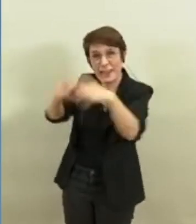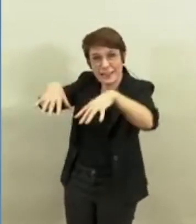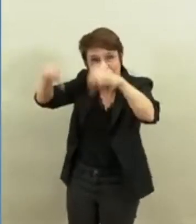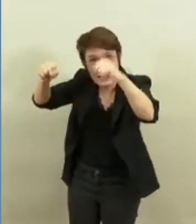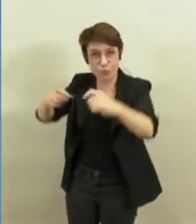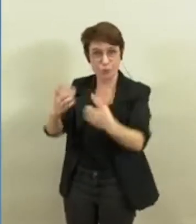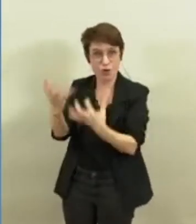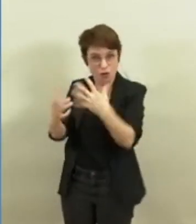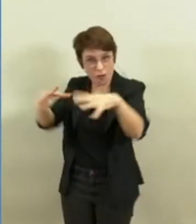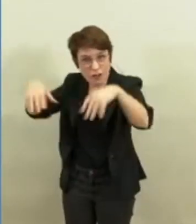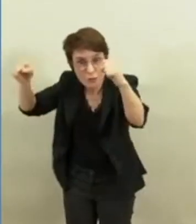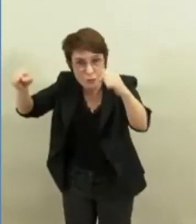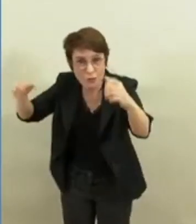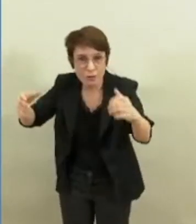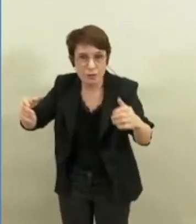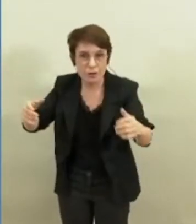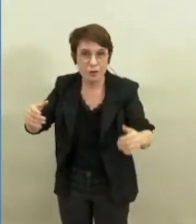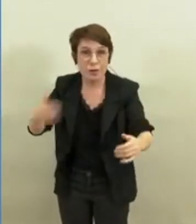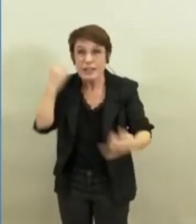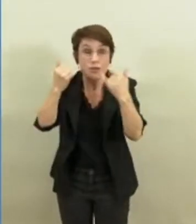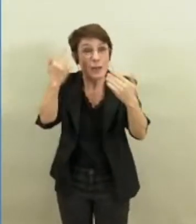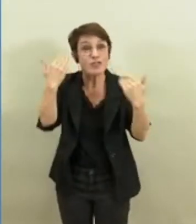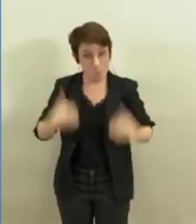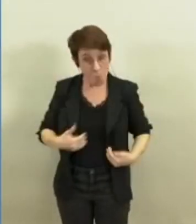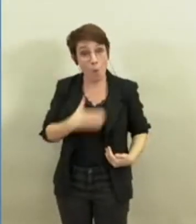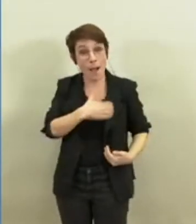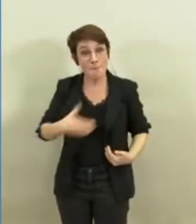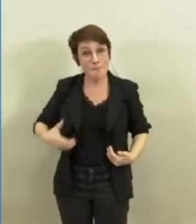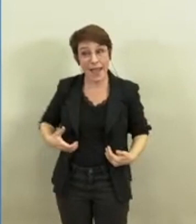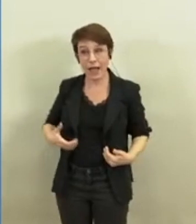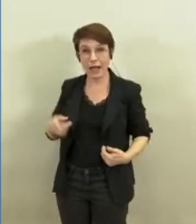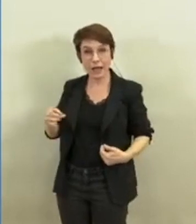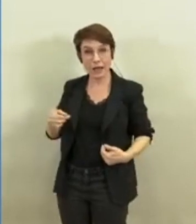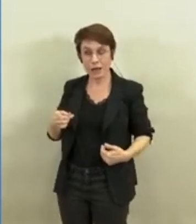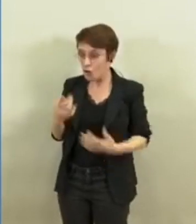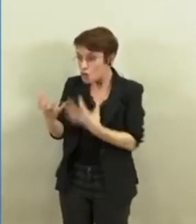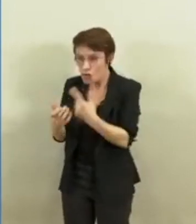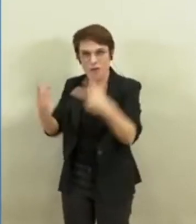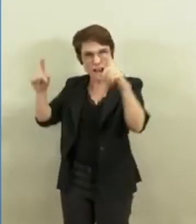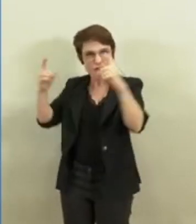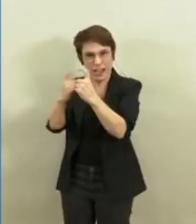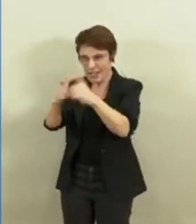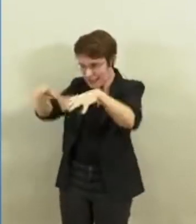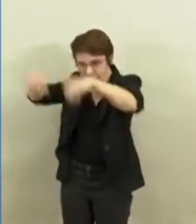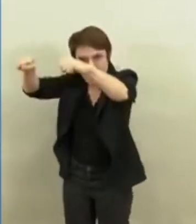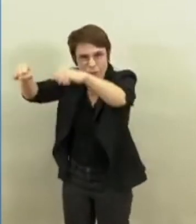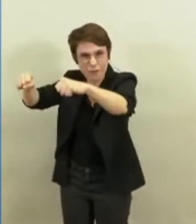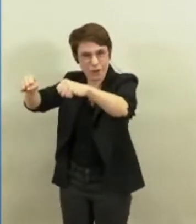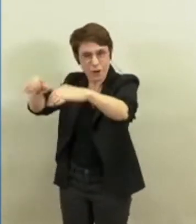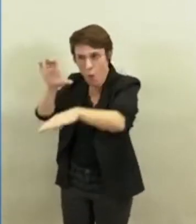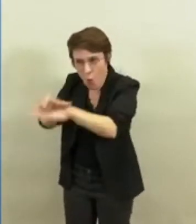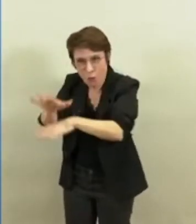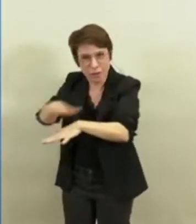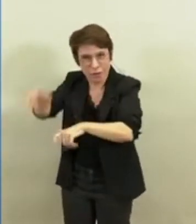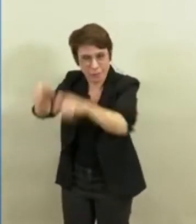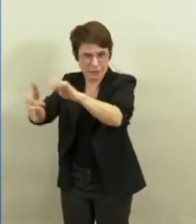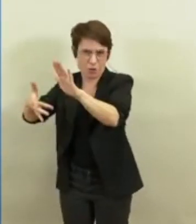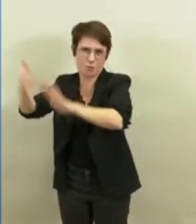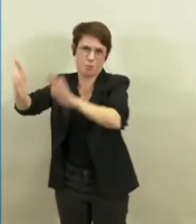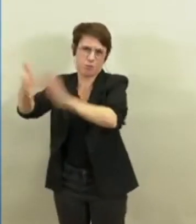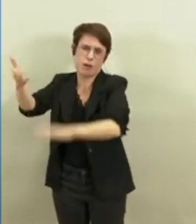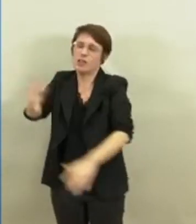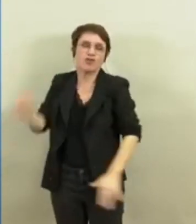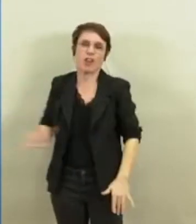que moi, maire, je n'aurais jamais coupé le chauffage et l'électricité de migrants installés à l'abbaye. Jamais, jamais,